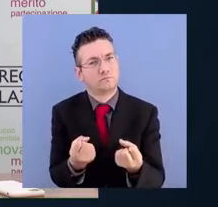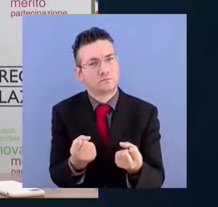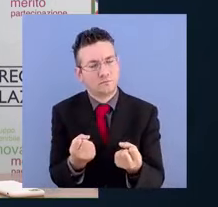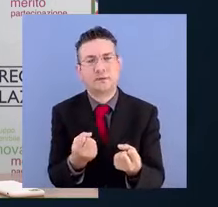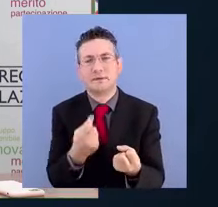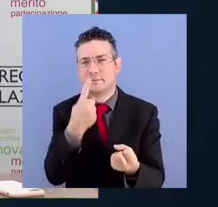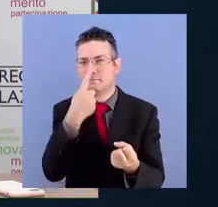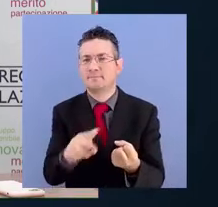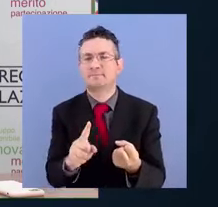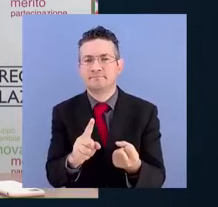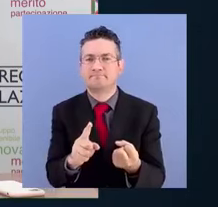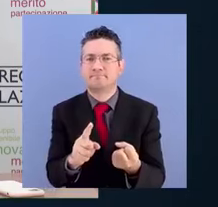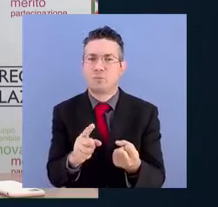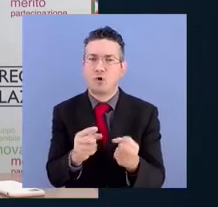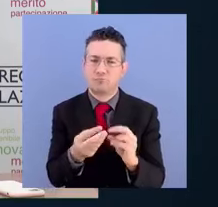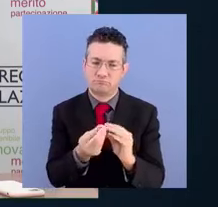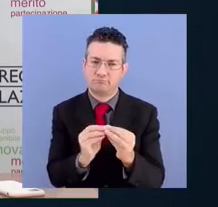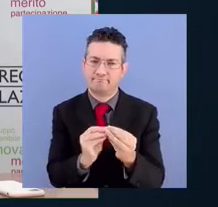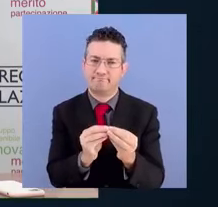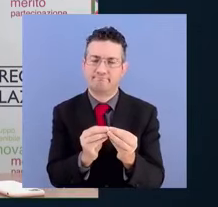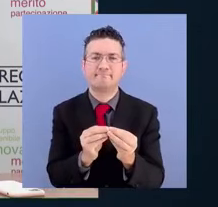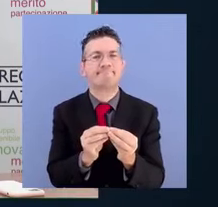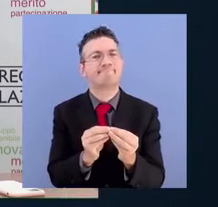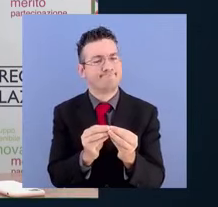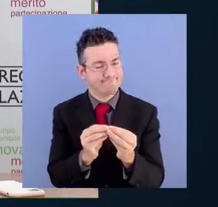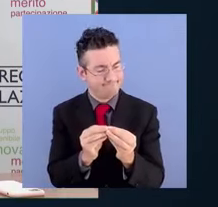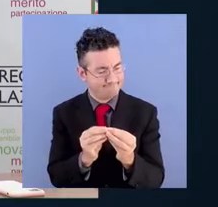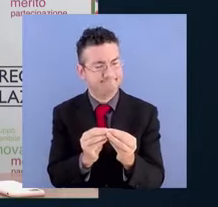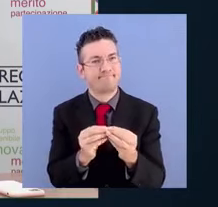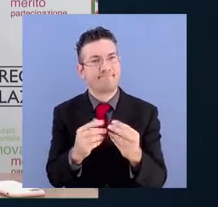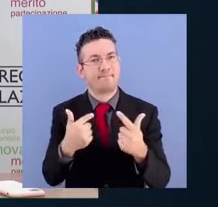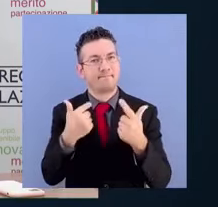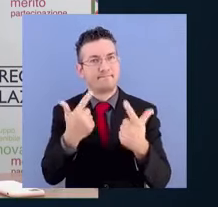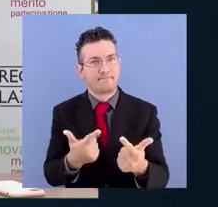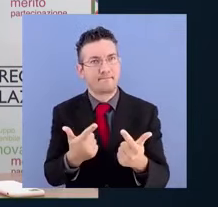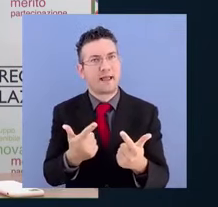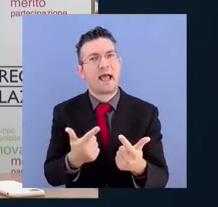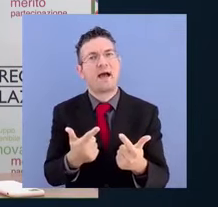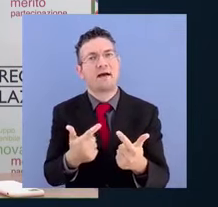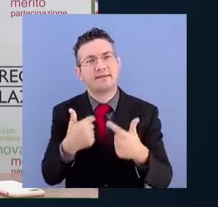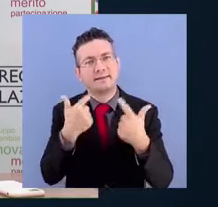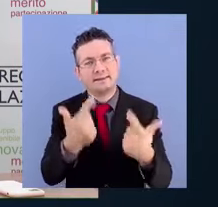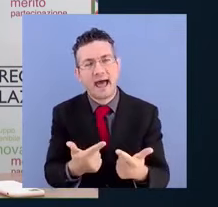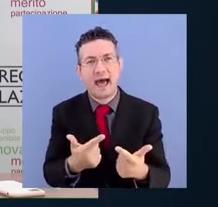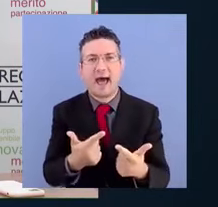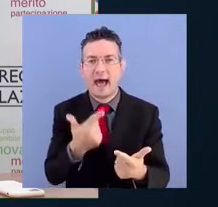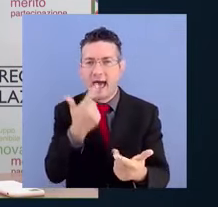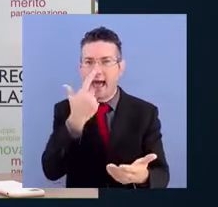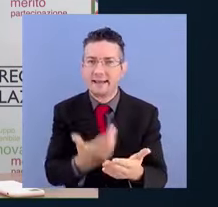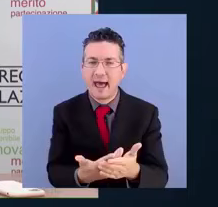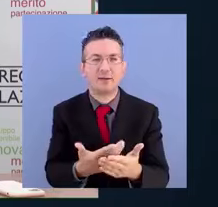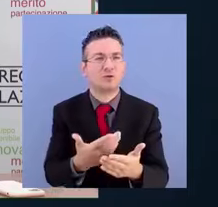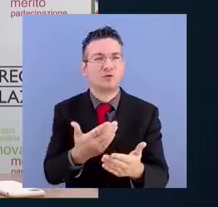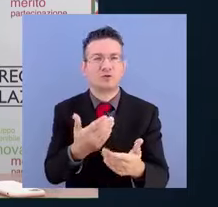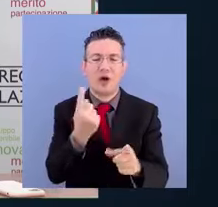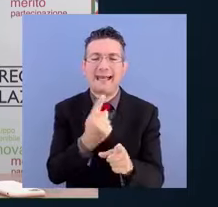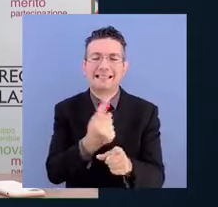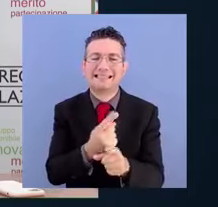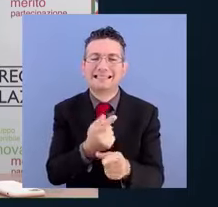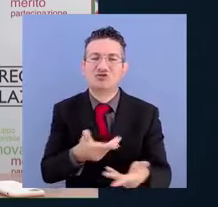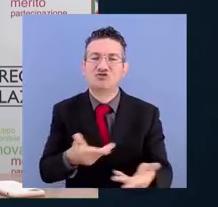che diciamo però hanno una terre che funzionino che hanno un atterraggio aderente a quelle che sono le esigenze